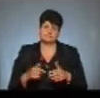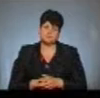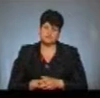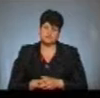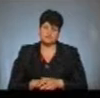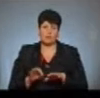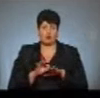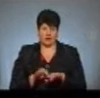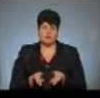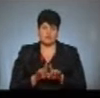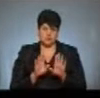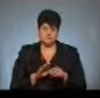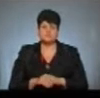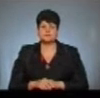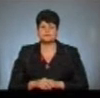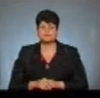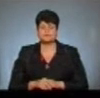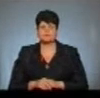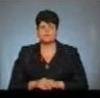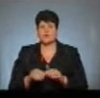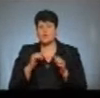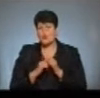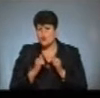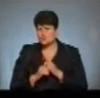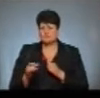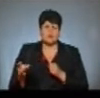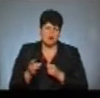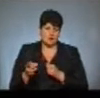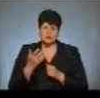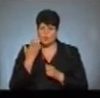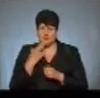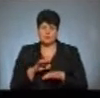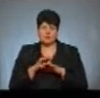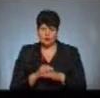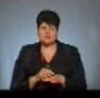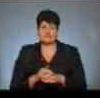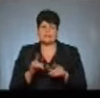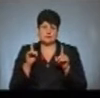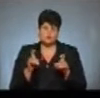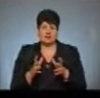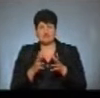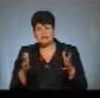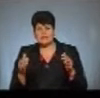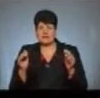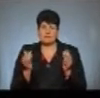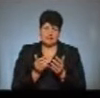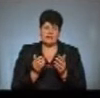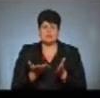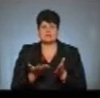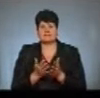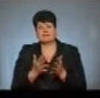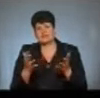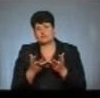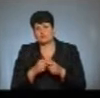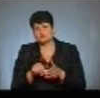І проведення, відповідно. Так саме кожного разу, коли проводиться тестування, чи велике, чи маленьке, тобто чи з великою кількістю